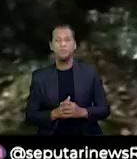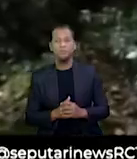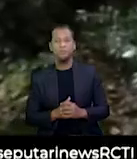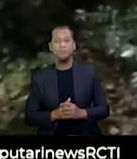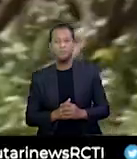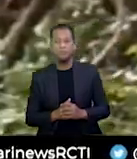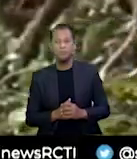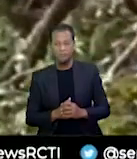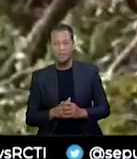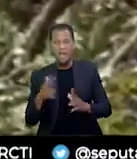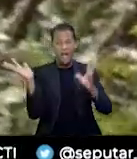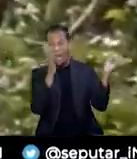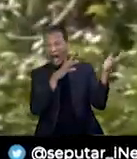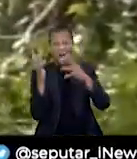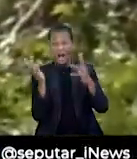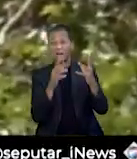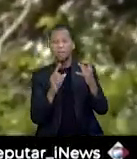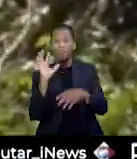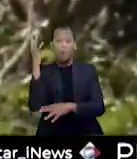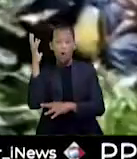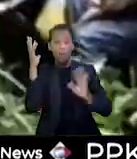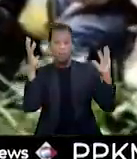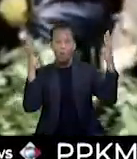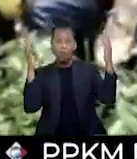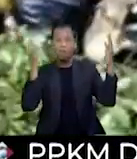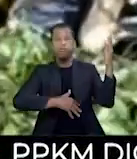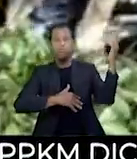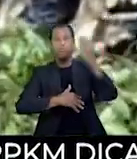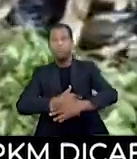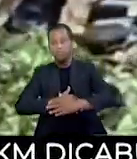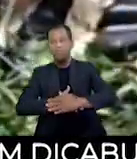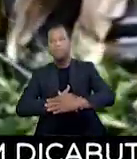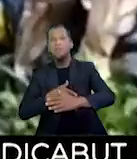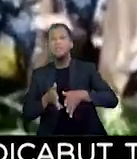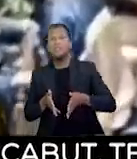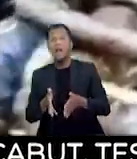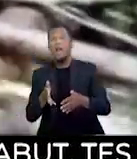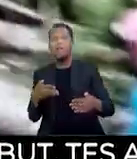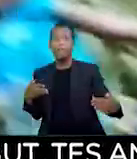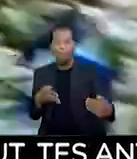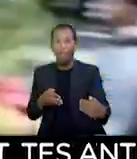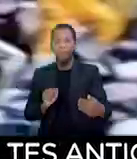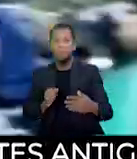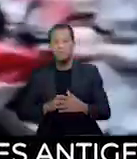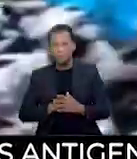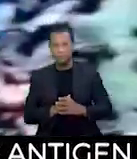Kencangnya hembusan angin juga mengakibatkan sejumlah pohon besar tumbang dan menutup akses jalur Trans Sulawesi.